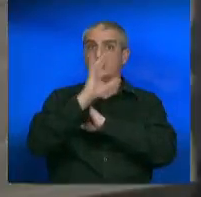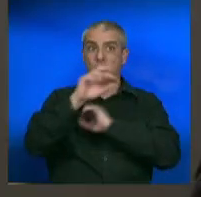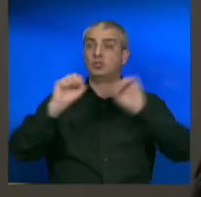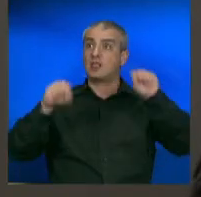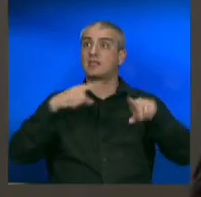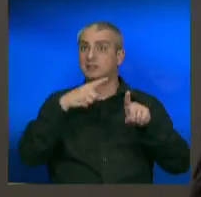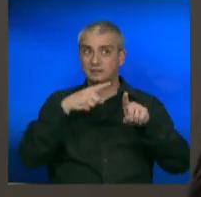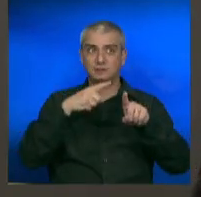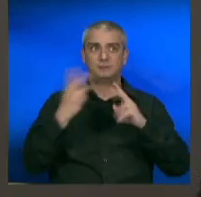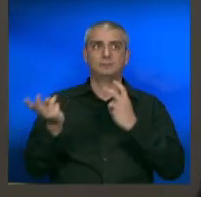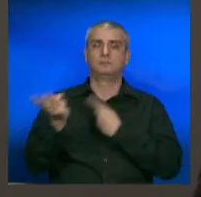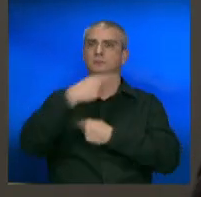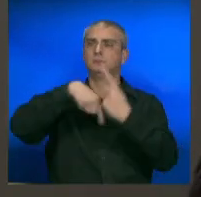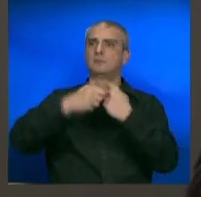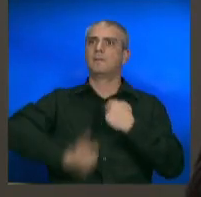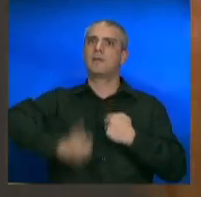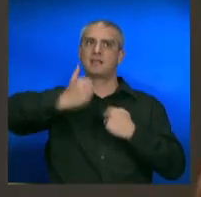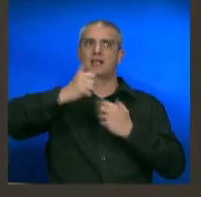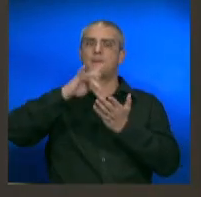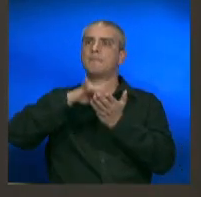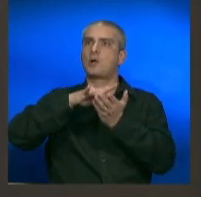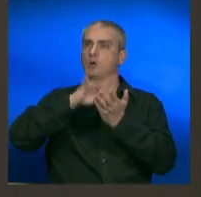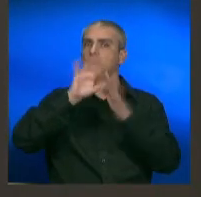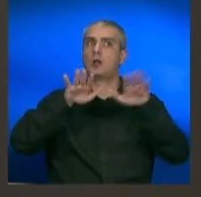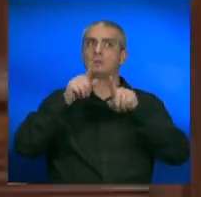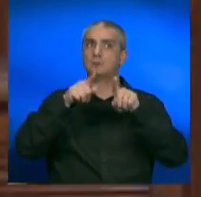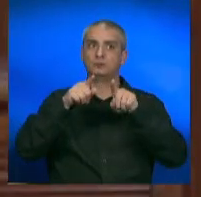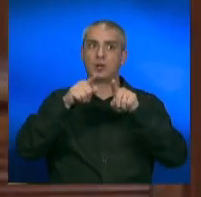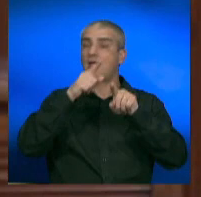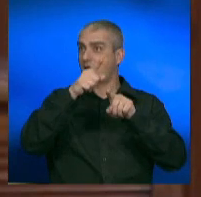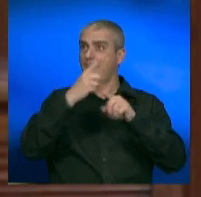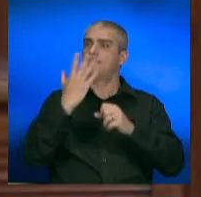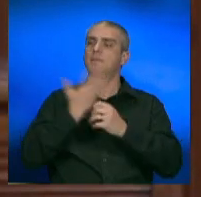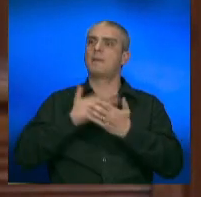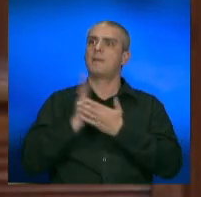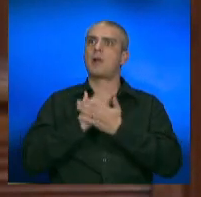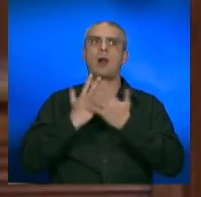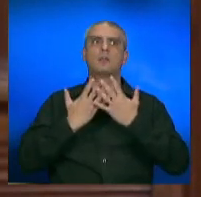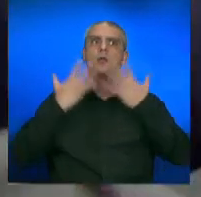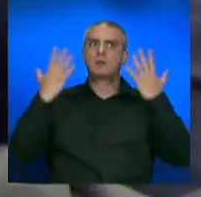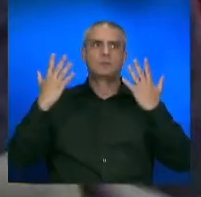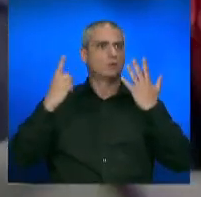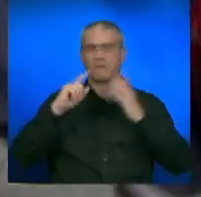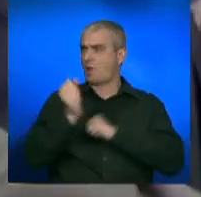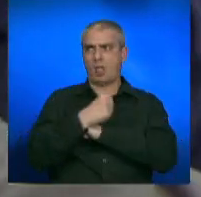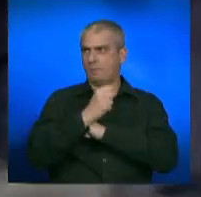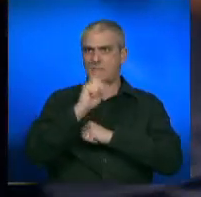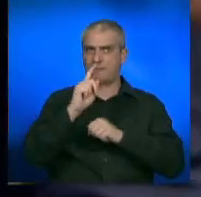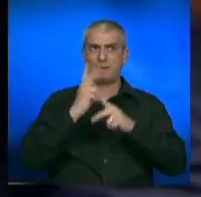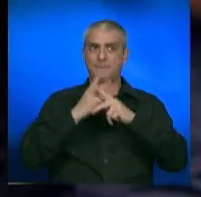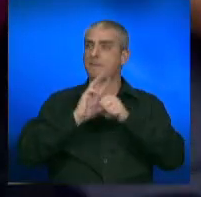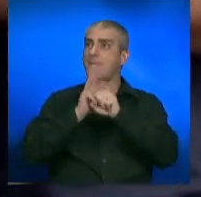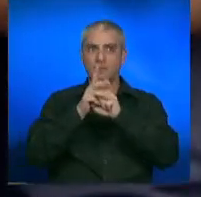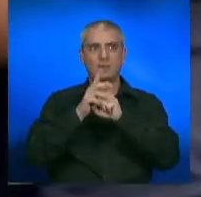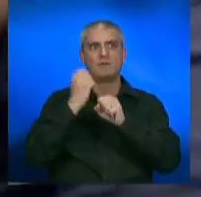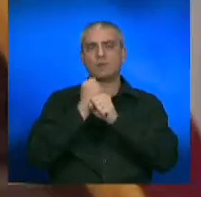הנשיא, נכנסים מנהיגים בדרגים המקומיים של הממשל. הם מקבלים החלטות דרמטיות, לא מתעלמים מהנגיף, ופועלים